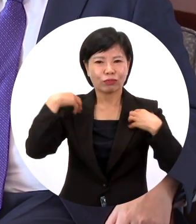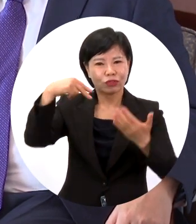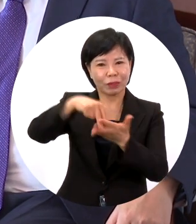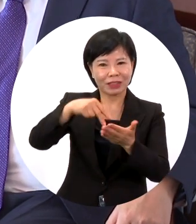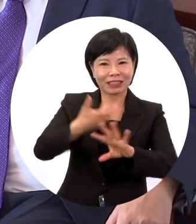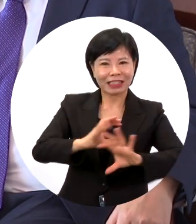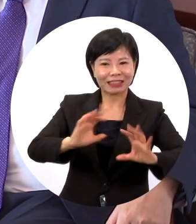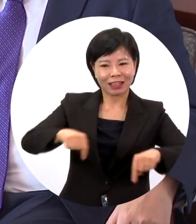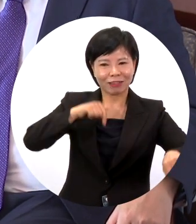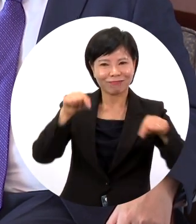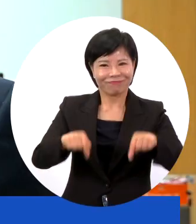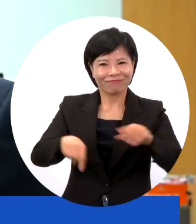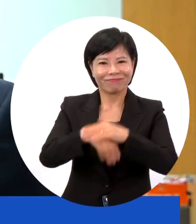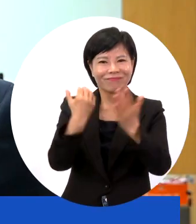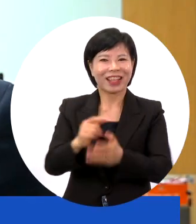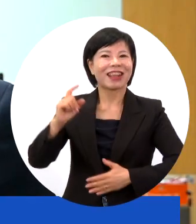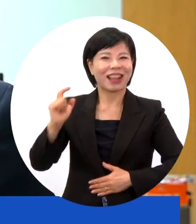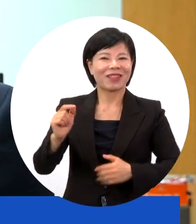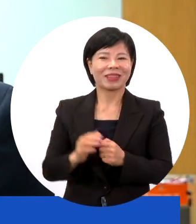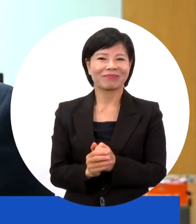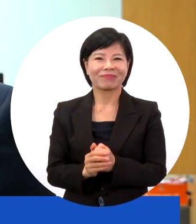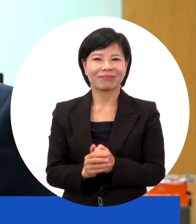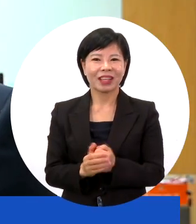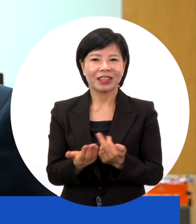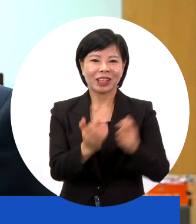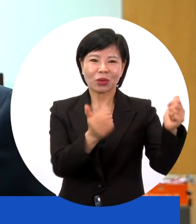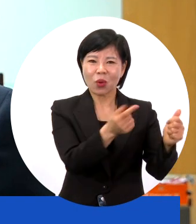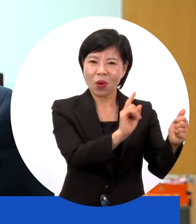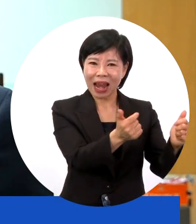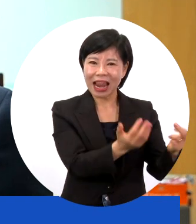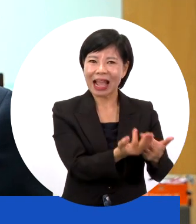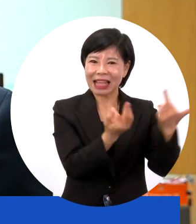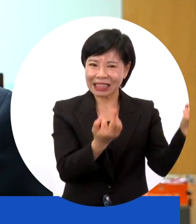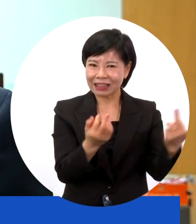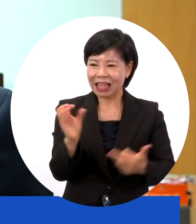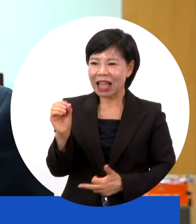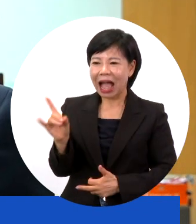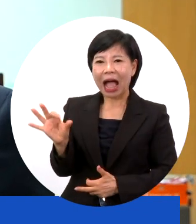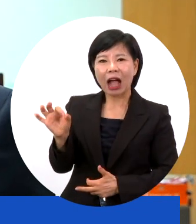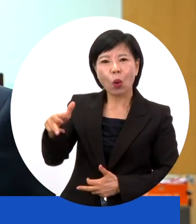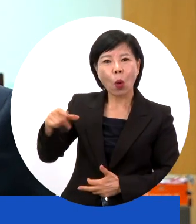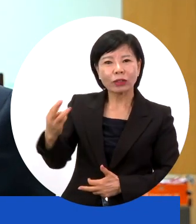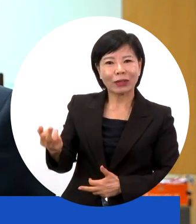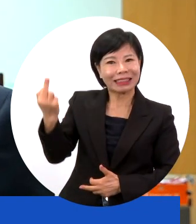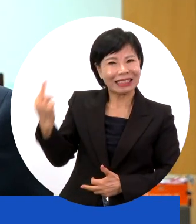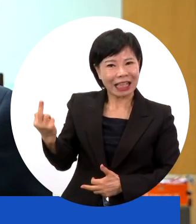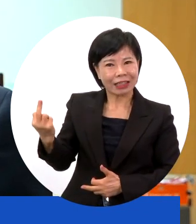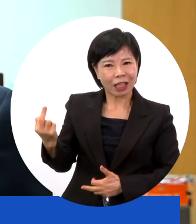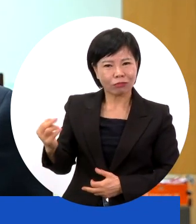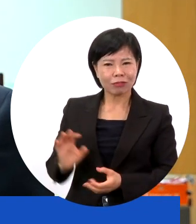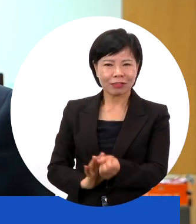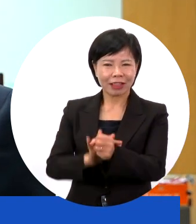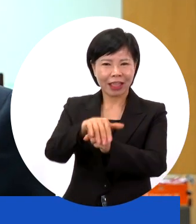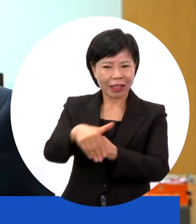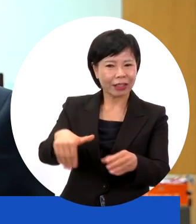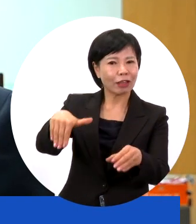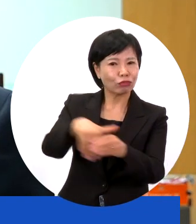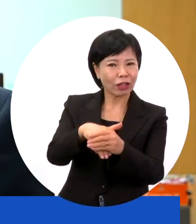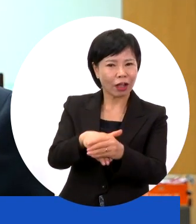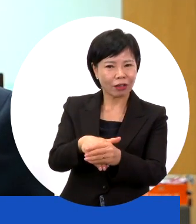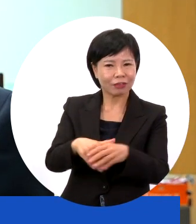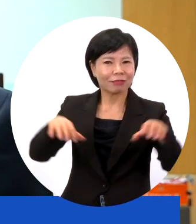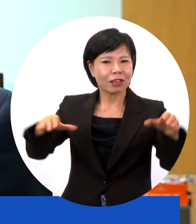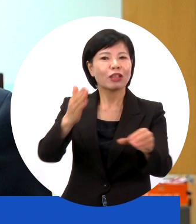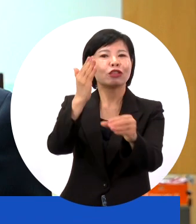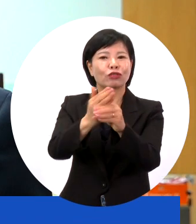더욱 강화하게 됐습니다. 제주도의 한라산과 캄보디아의 앙코르와트를 비롯한 세계 자연문화유산을 중심으로 양지역